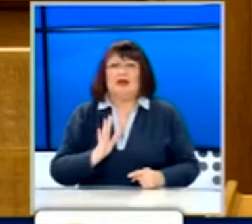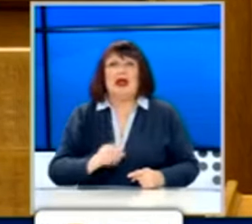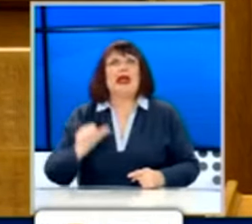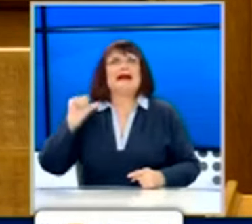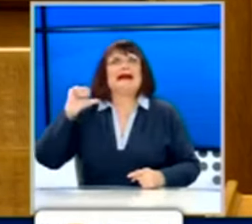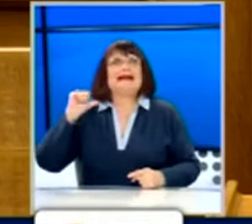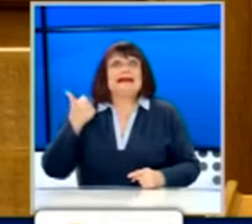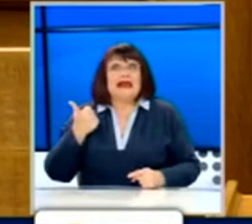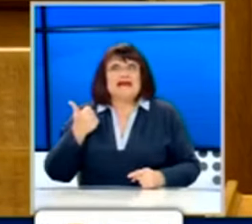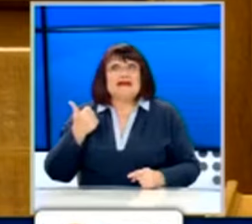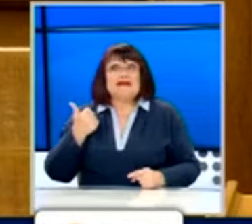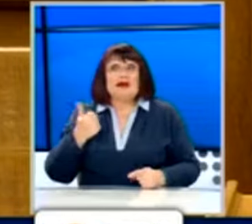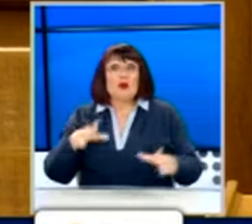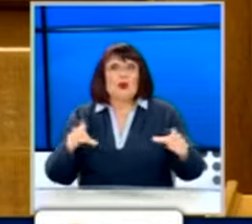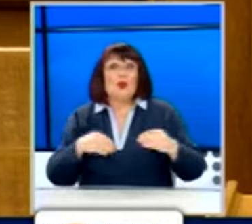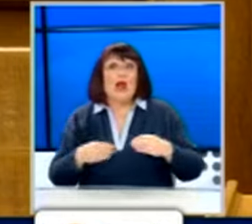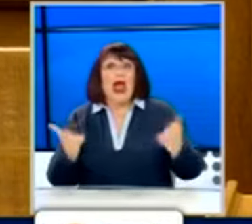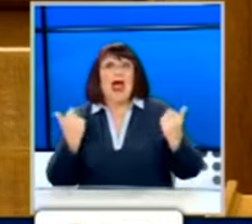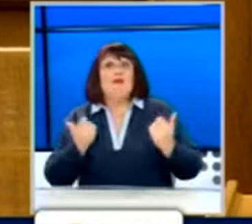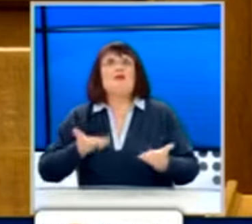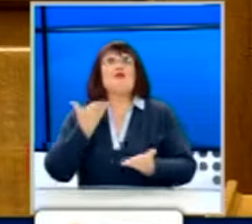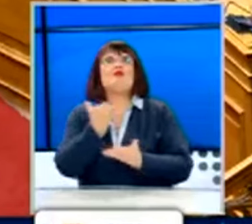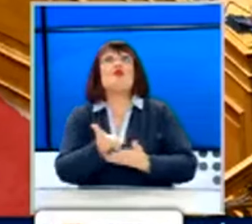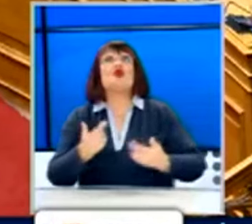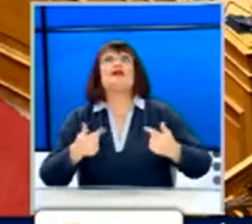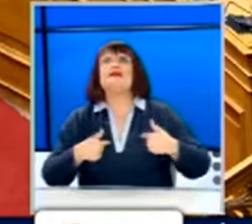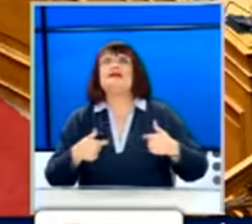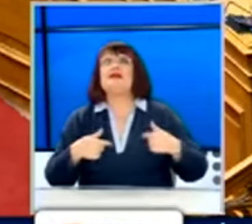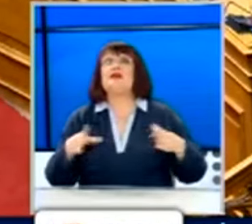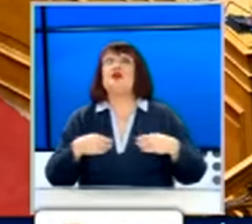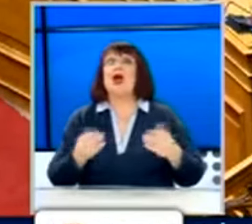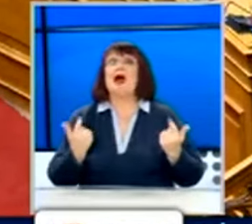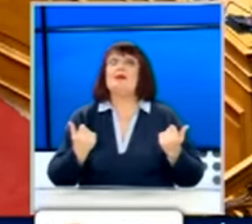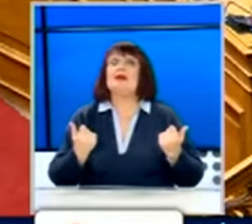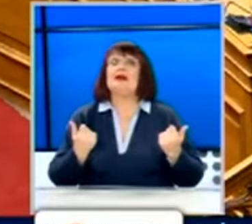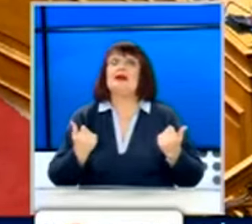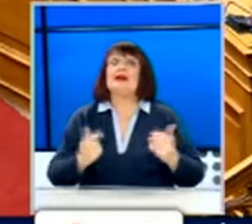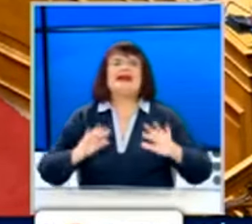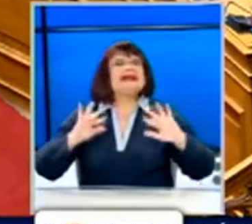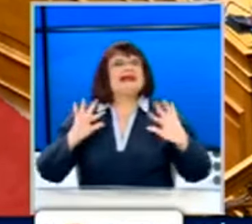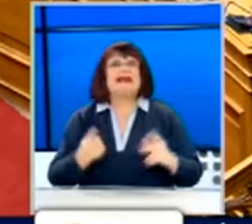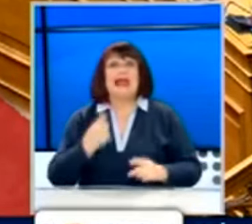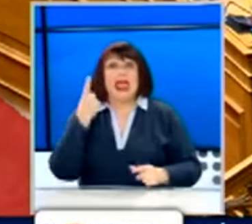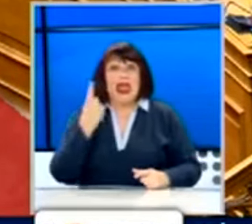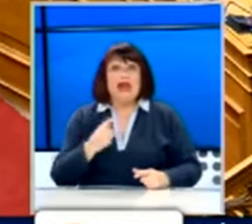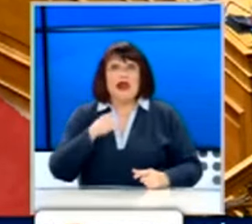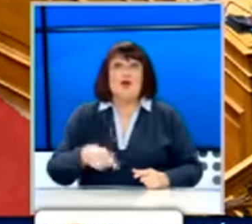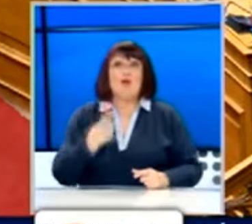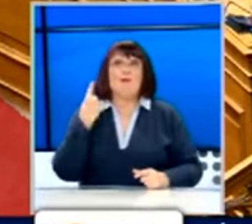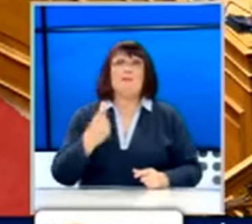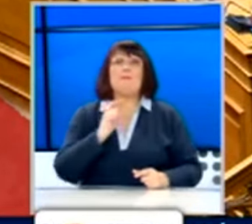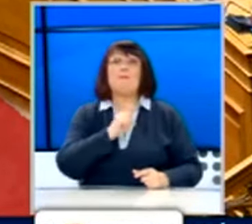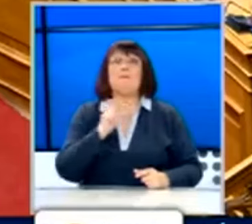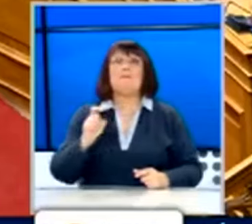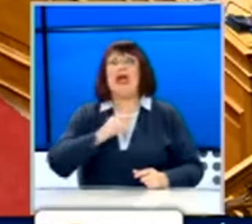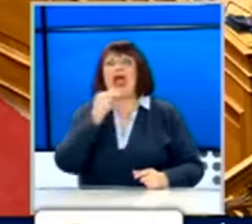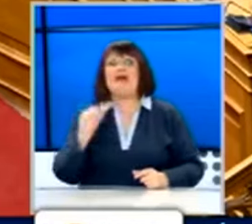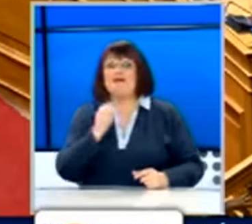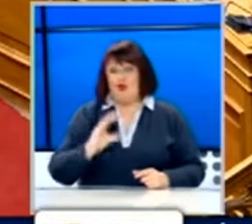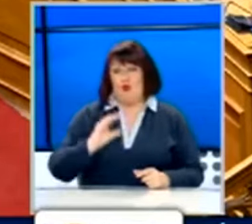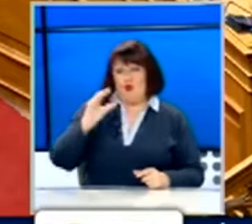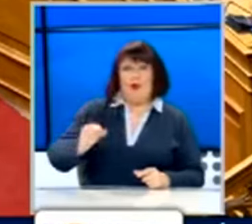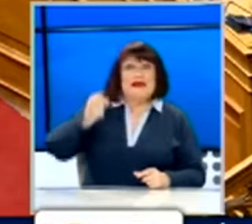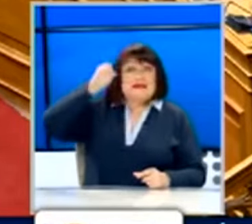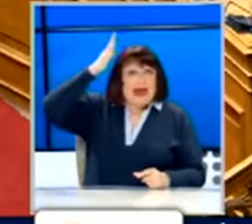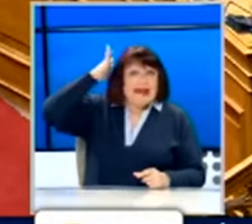χθες δεν δεχτήκατε την πρότασή μας? Γιατί πρέπει να πάρει 1,1 εκατομμύρια ευρώ ένα